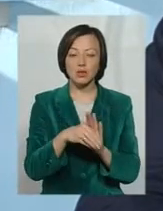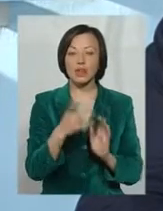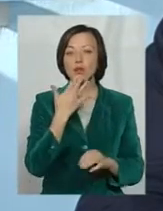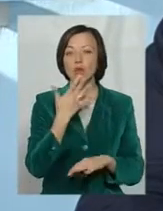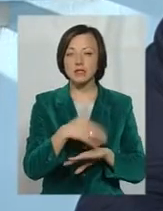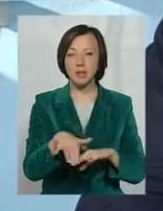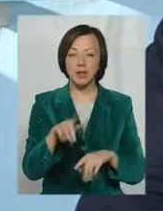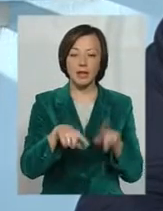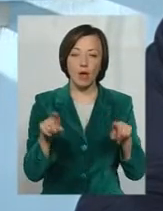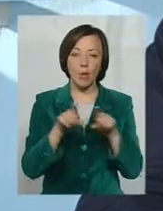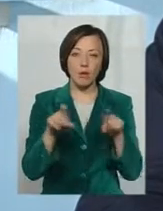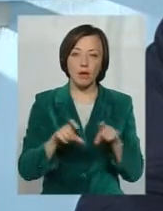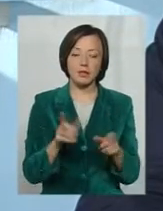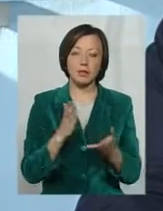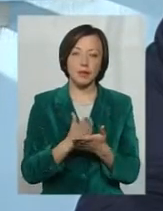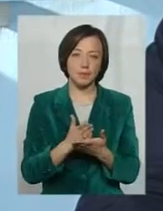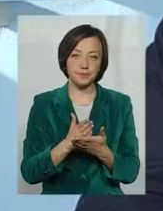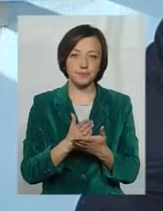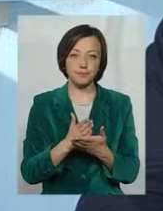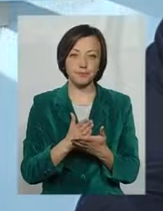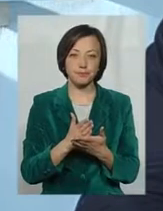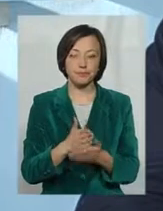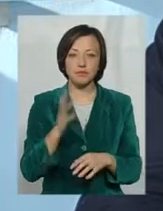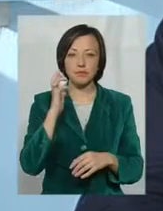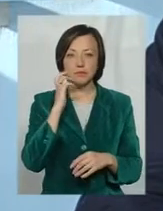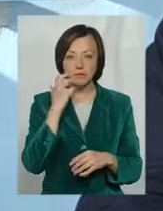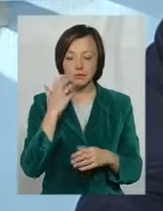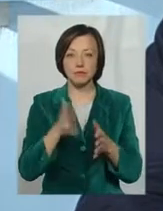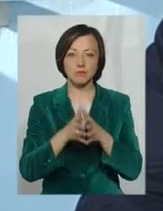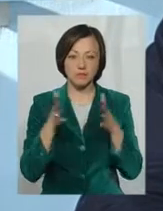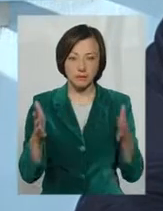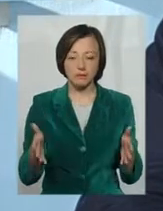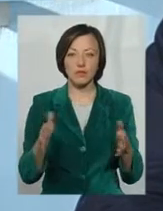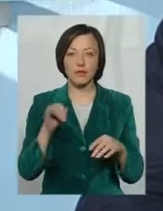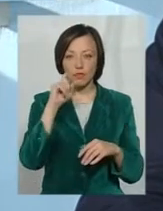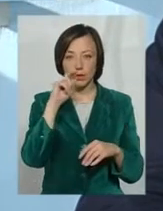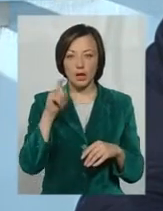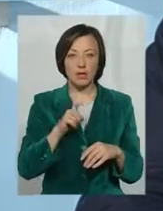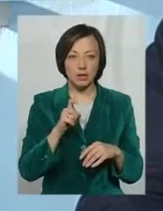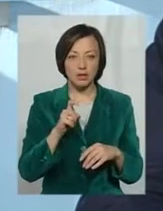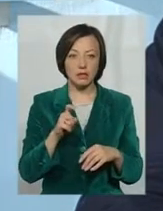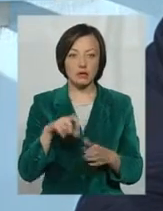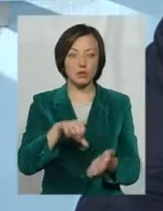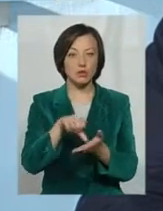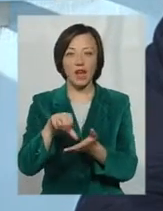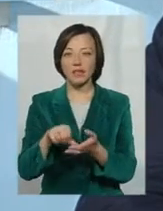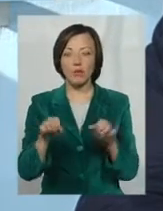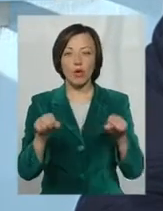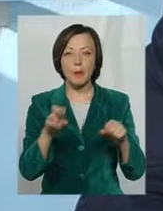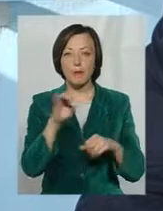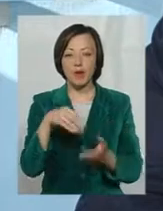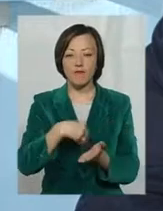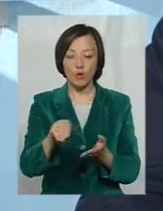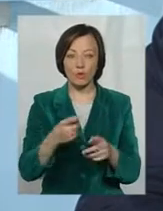деякі об'єкти є доволі серйозними, і, скажімо так, в Україні гравців, які могли б